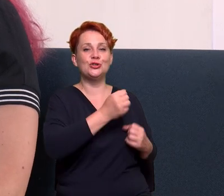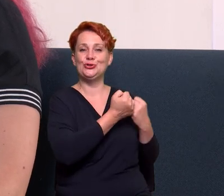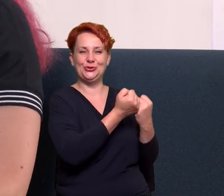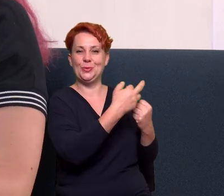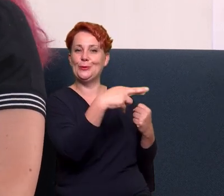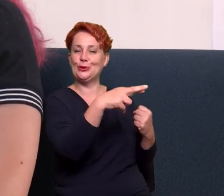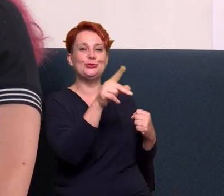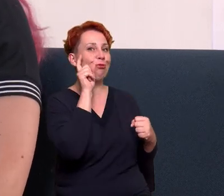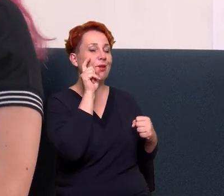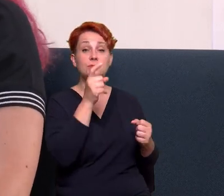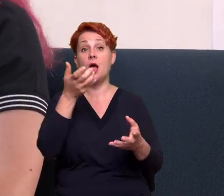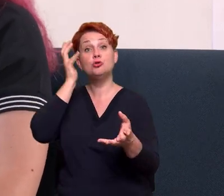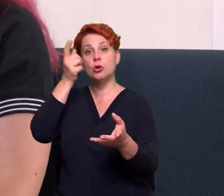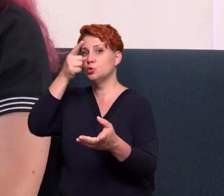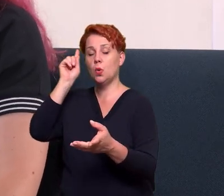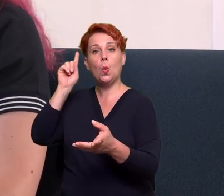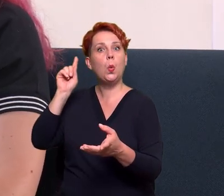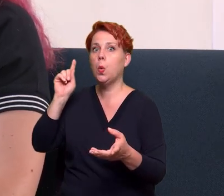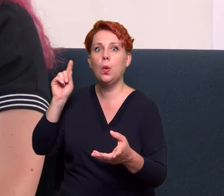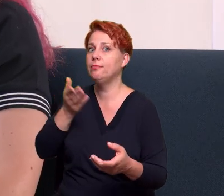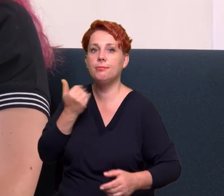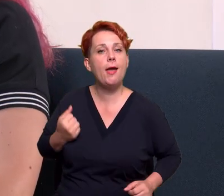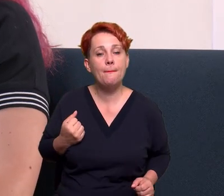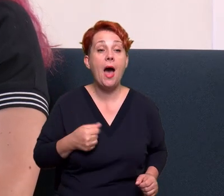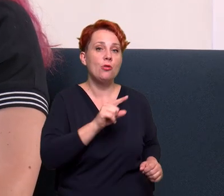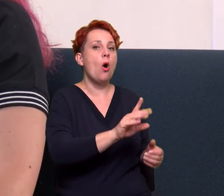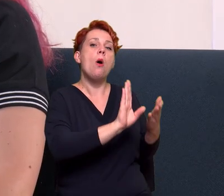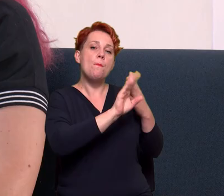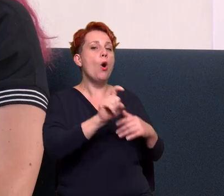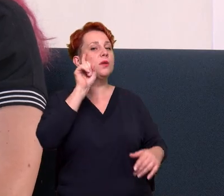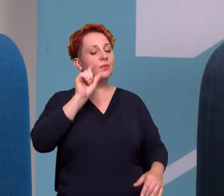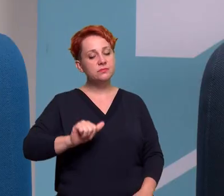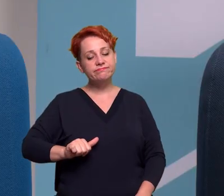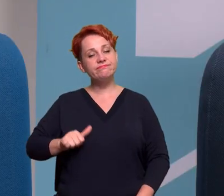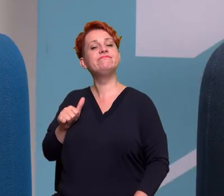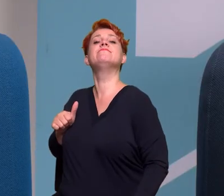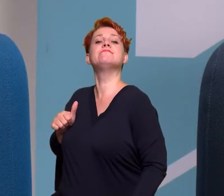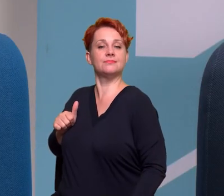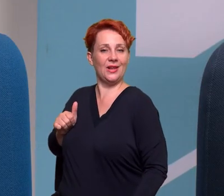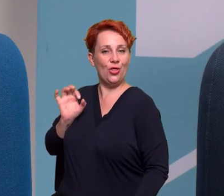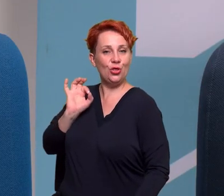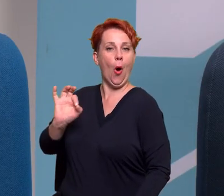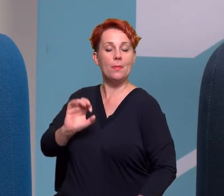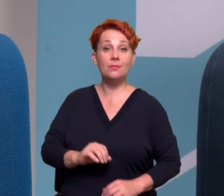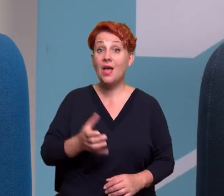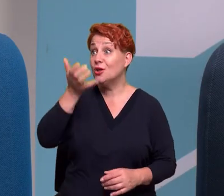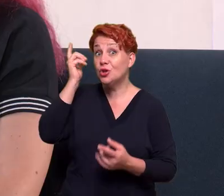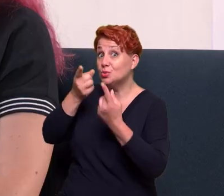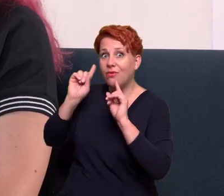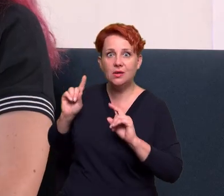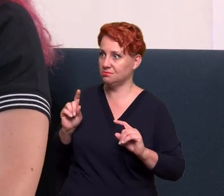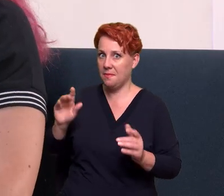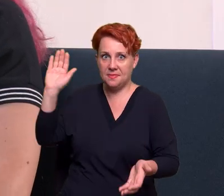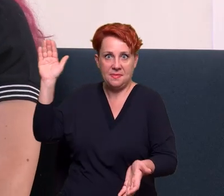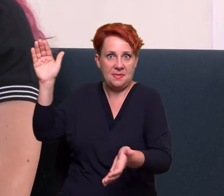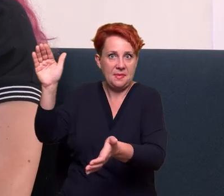rzeczy. W Czechach czy na Słowacji to jest dużo. I to po niemieckie to jest komplement, po niemieckie, dobre. Natomiast właśnie w Czechach i na Słowacji tych rzeczy jest